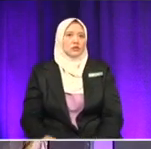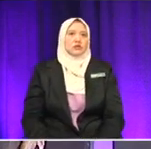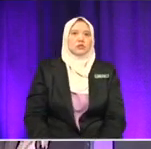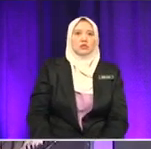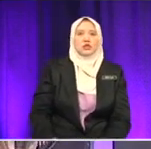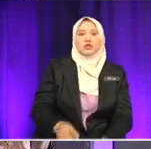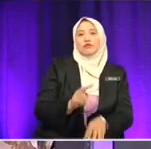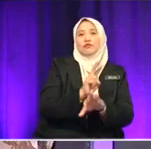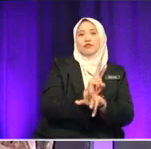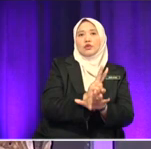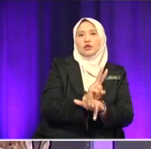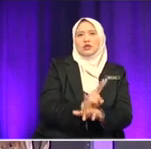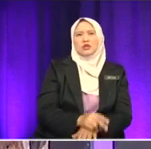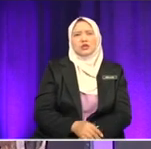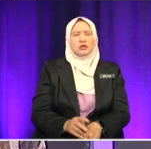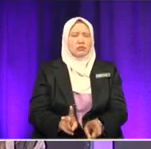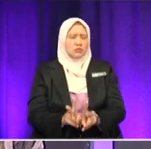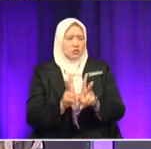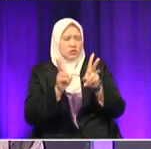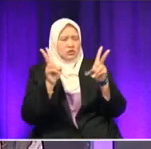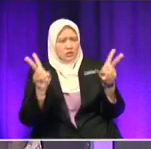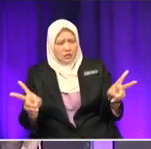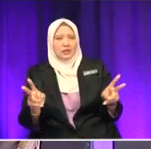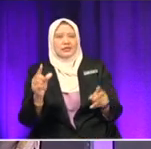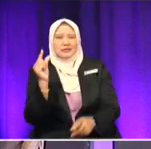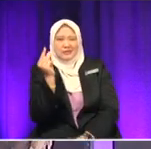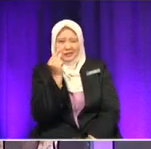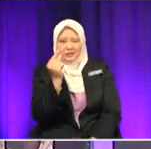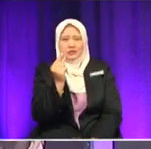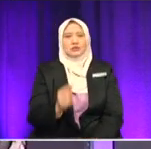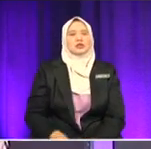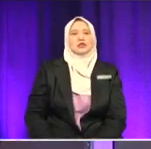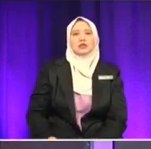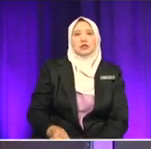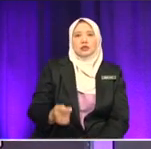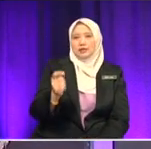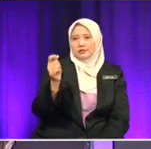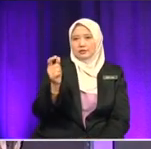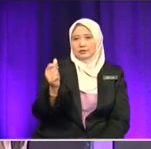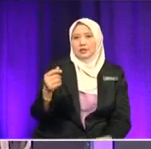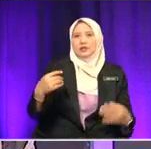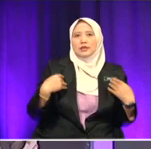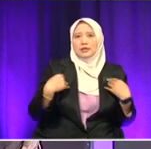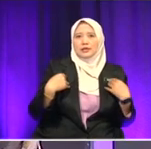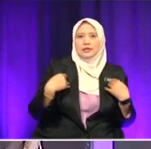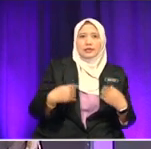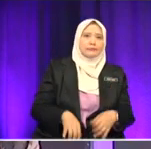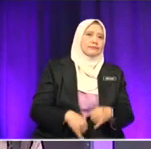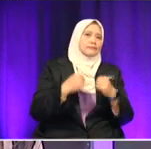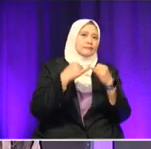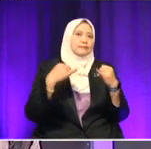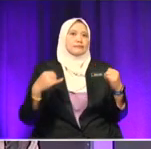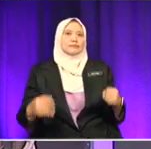juga adalah mikroorganisma yang paling kecil. Kemudian, ia mempunyai berbenang asid nukleik, DNA dan